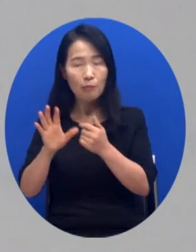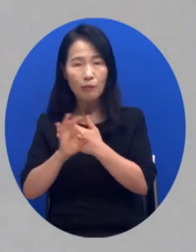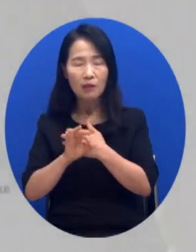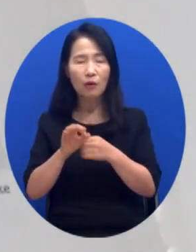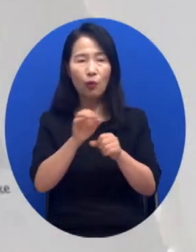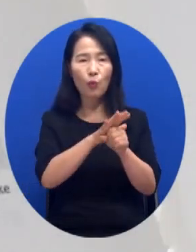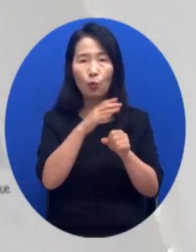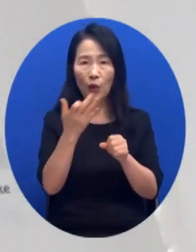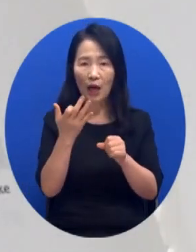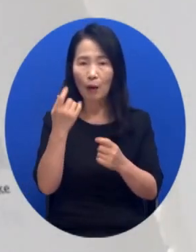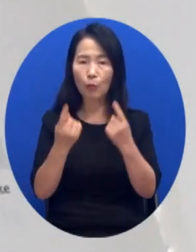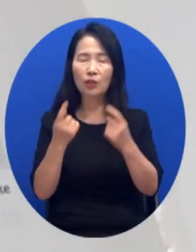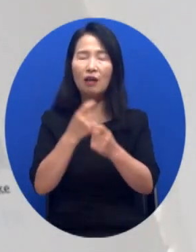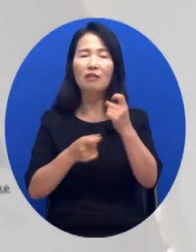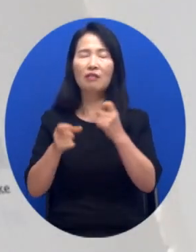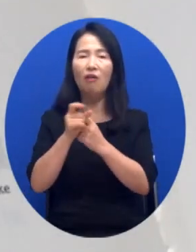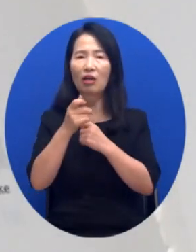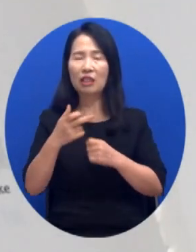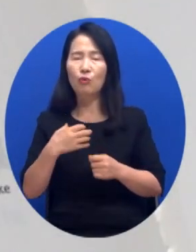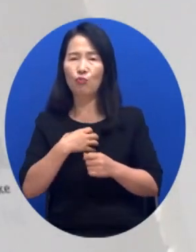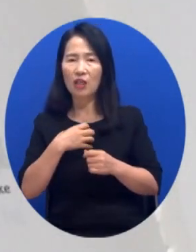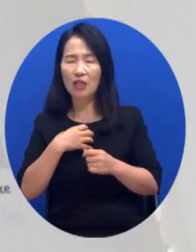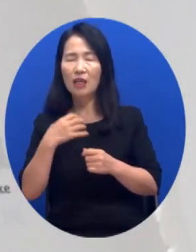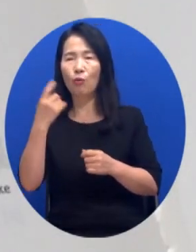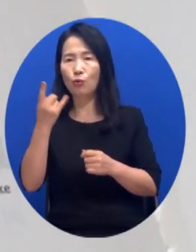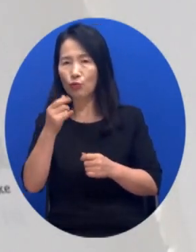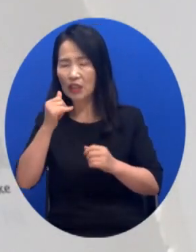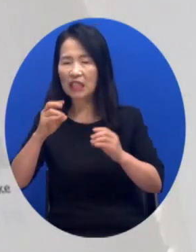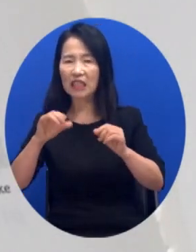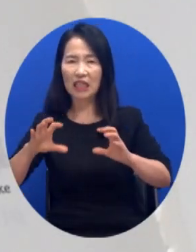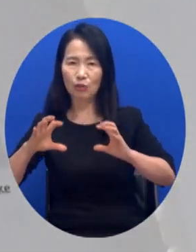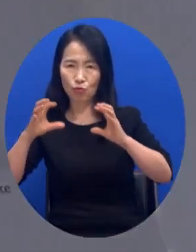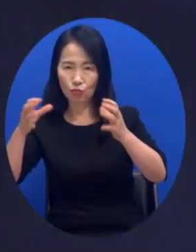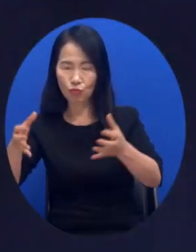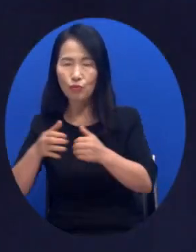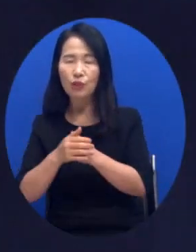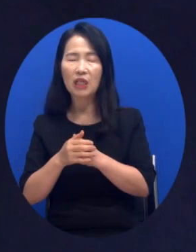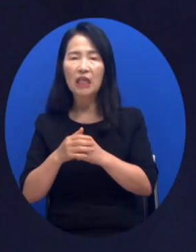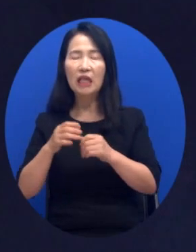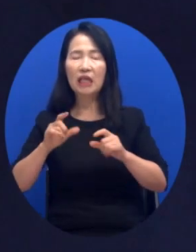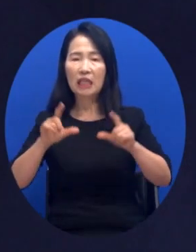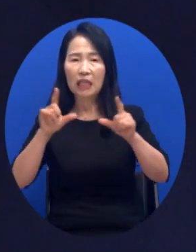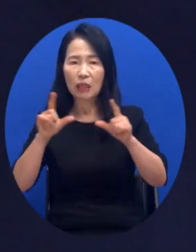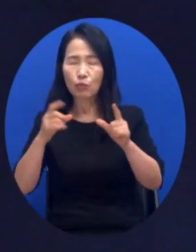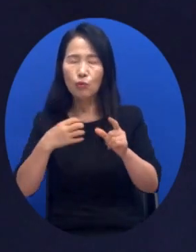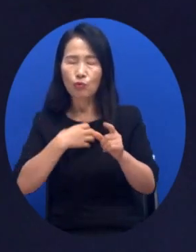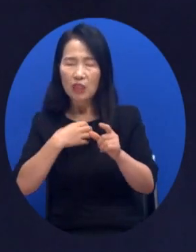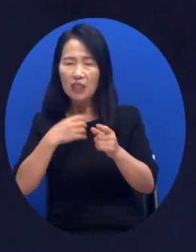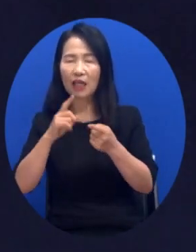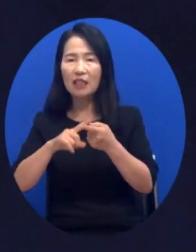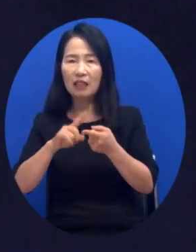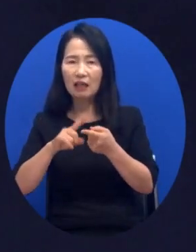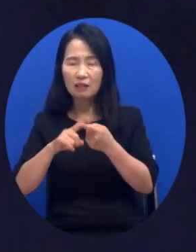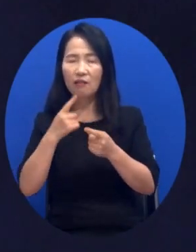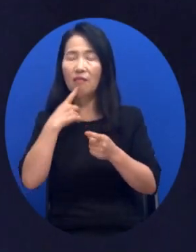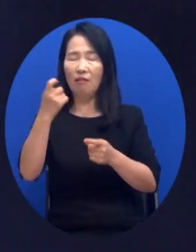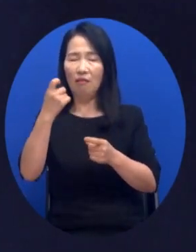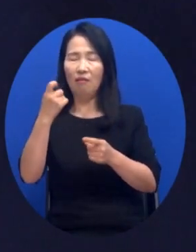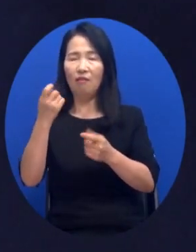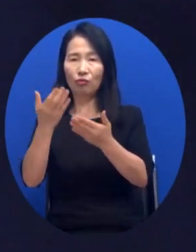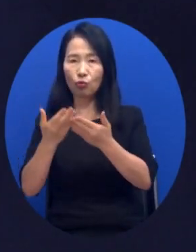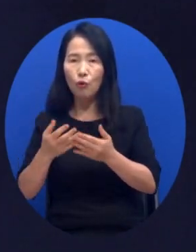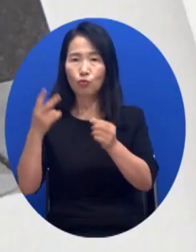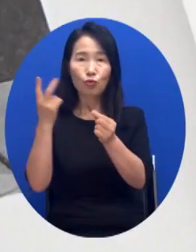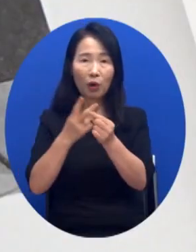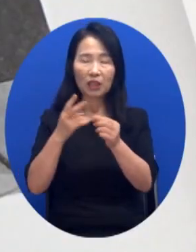때보다 더 큰 위기를 맞을지 모르는 지구, 코로나 이후 닥칠 수 있는 기후위기에 대한 경각심을 주는 책, 두 번째 지구는